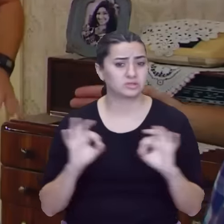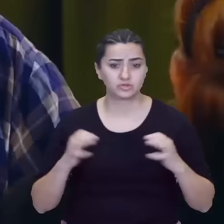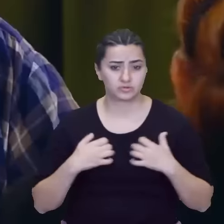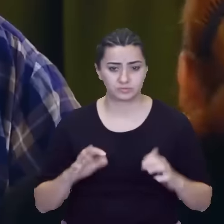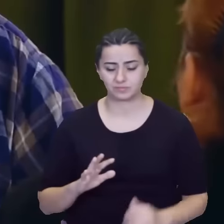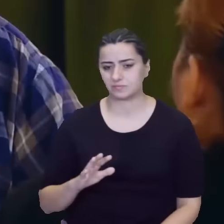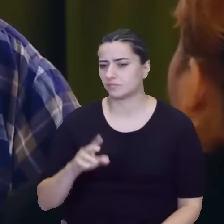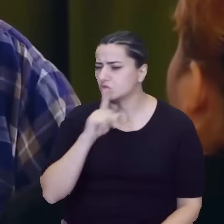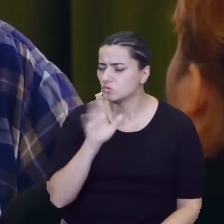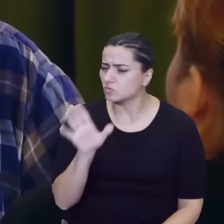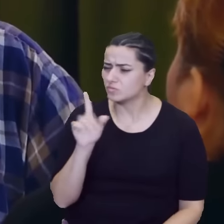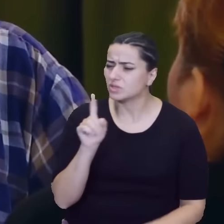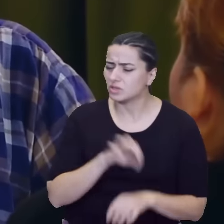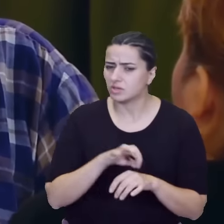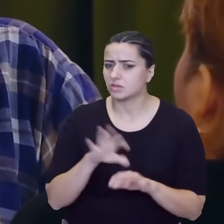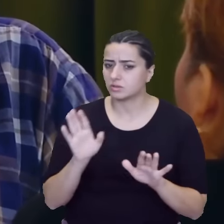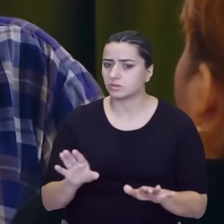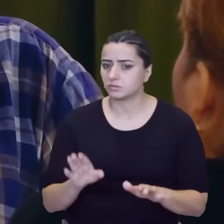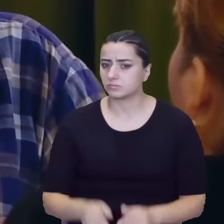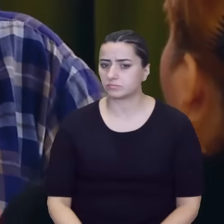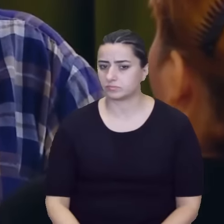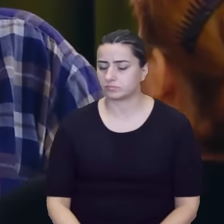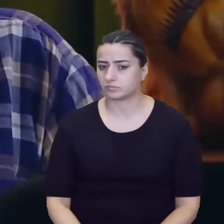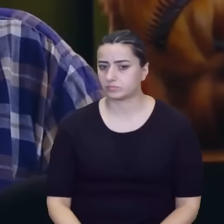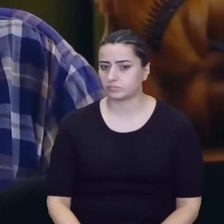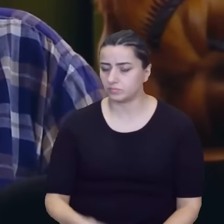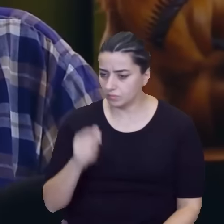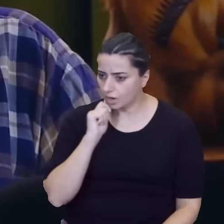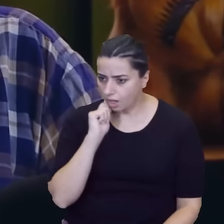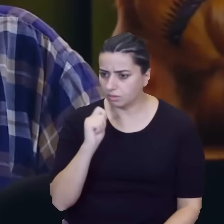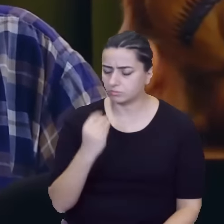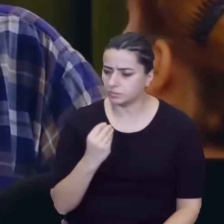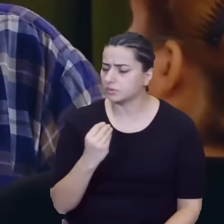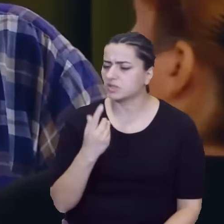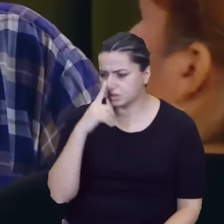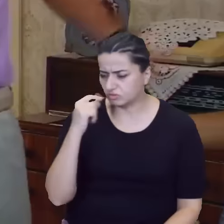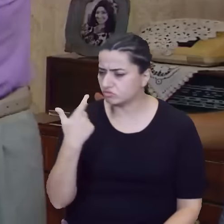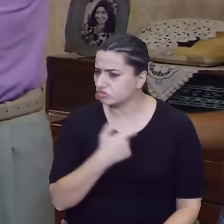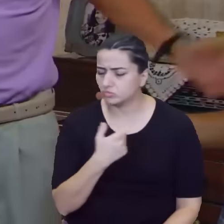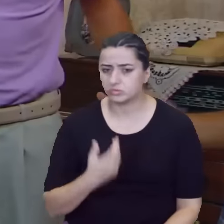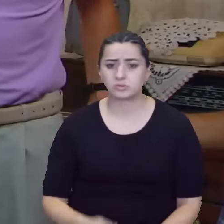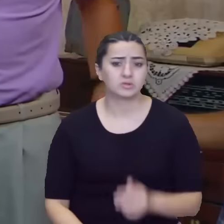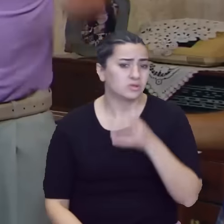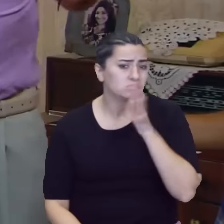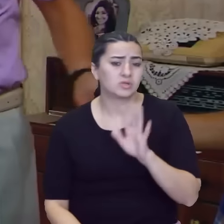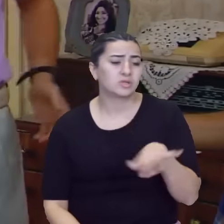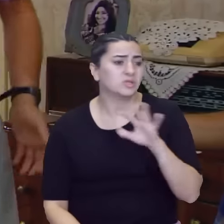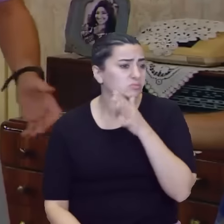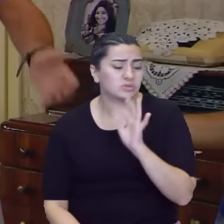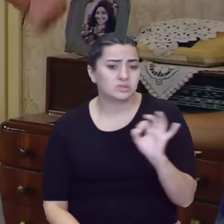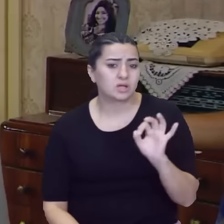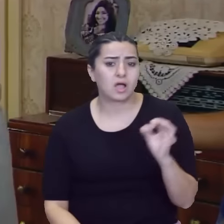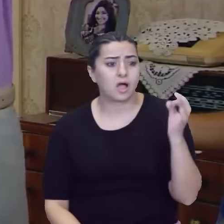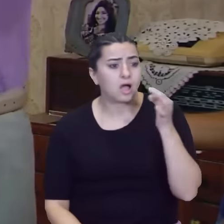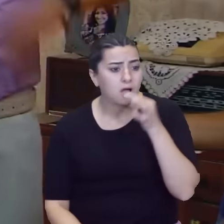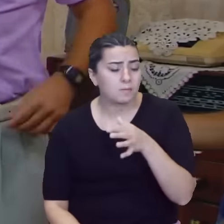güvenli değil. Ya oğlum bir dakika ya. Dur bir dakika ya. Sakin ol ya. Adam gibi sakince anlat. Kim kimi vurmuş? Kimi vurmuş? Bilmiyorum işte enişte. Hiçbir şey bilmiyorum yani.